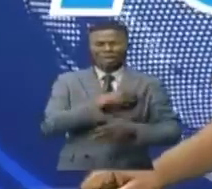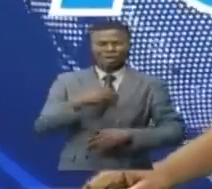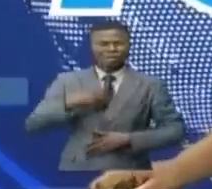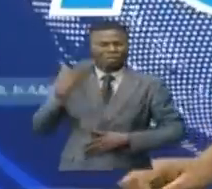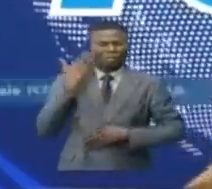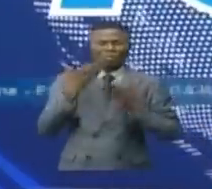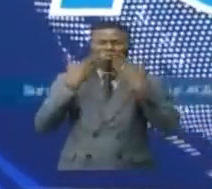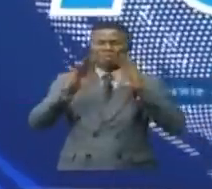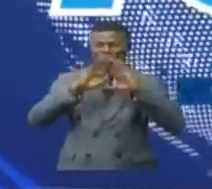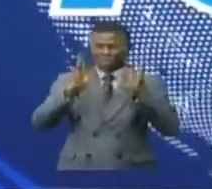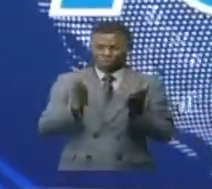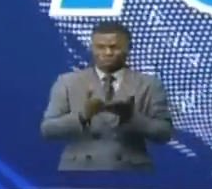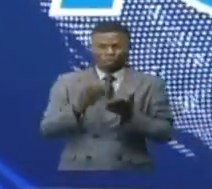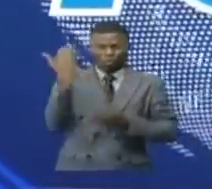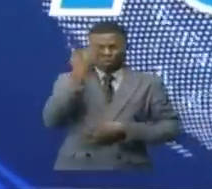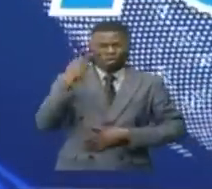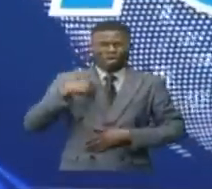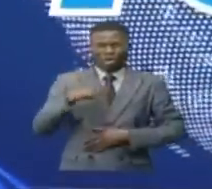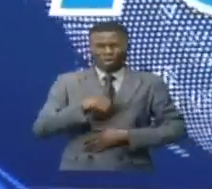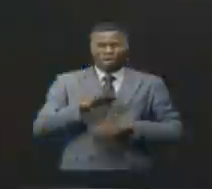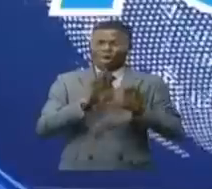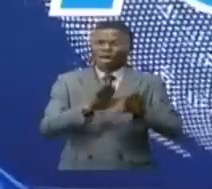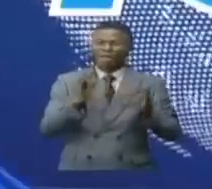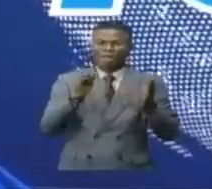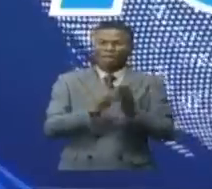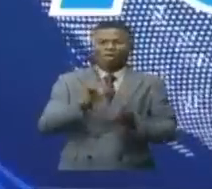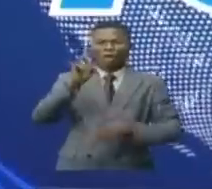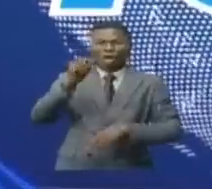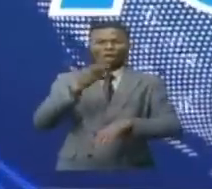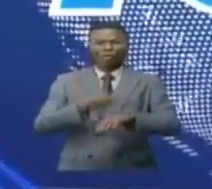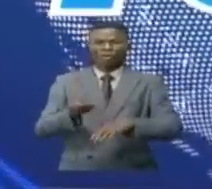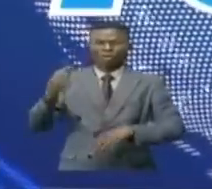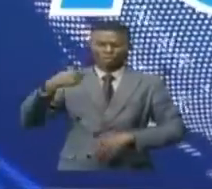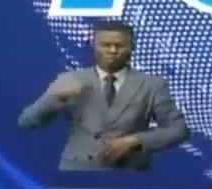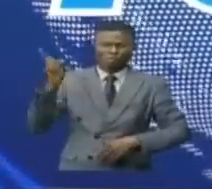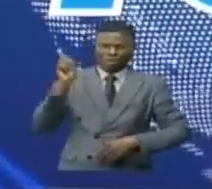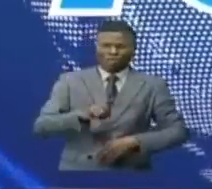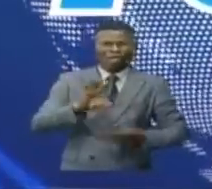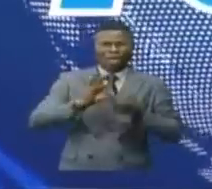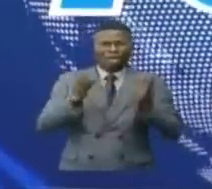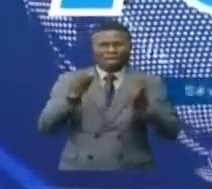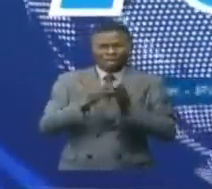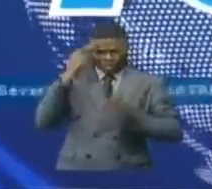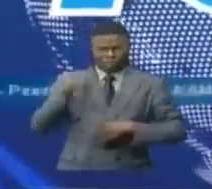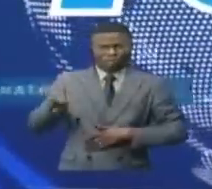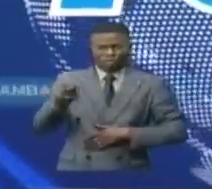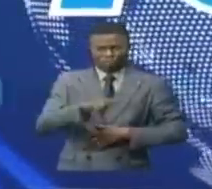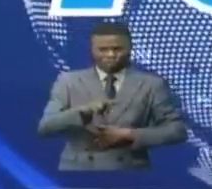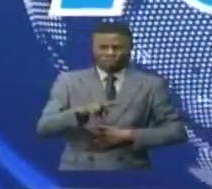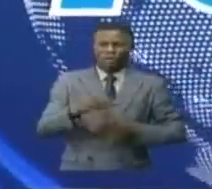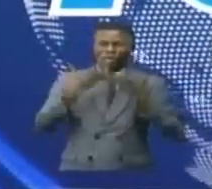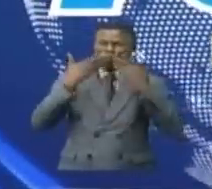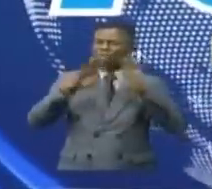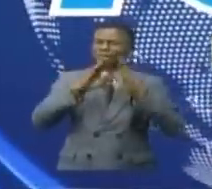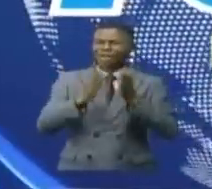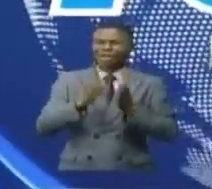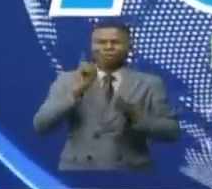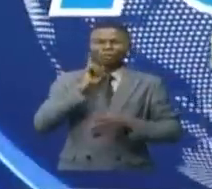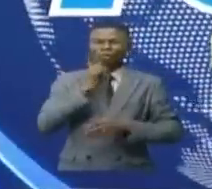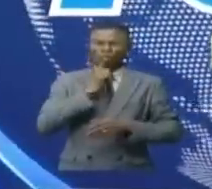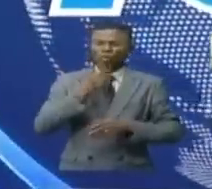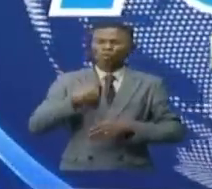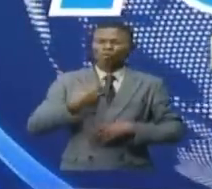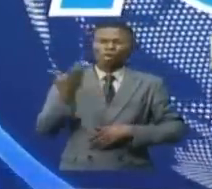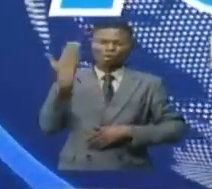de nous avoir suivis à travers le monde. L'actualité vous prend congé momentanément. Sampana Nyangui reviendra dans